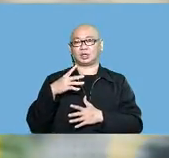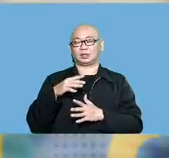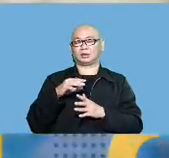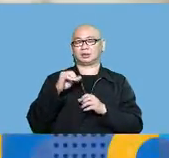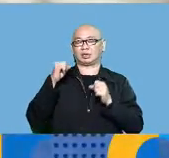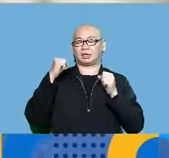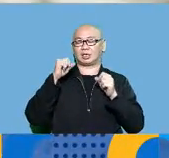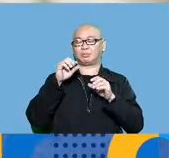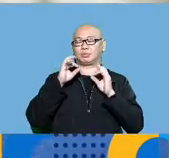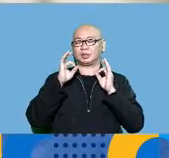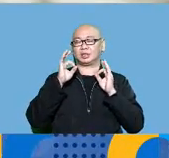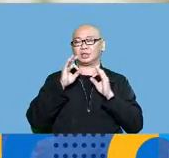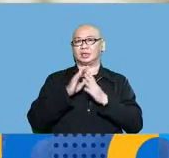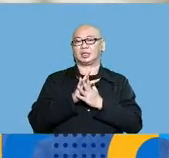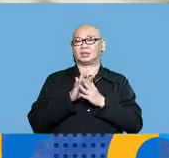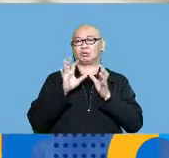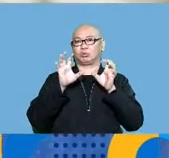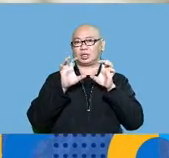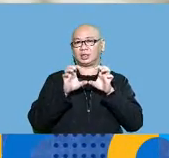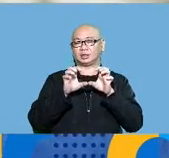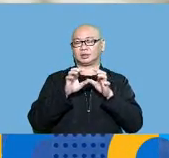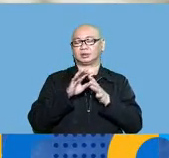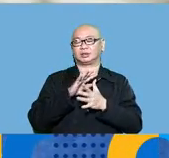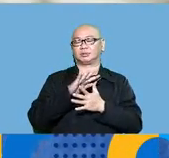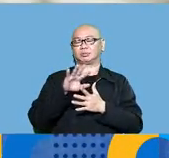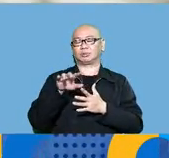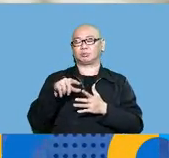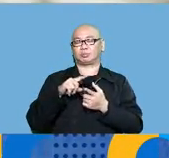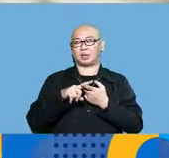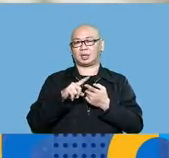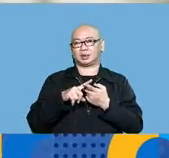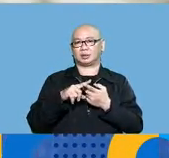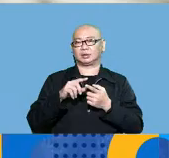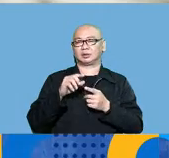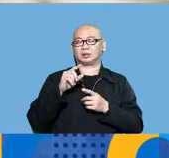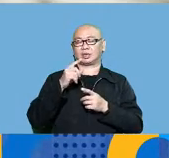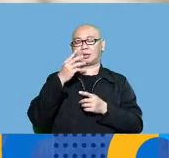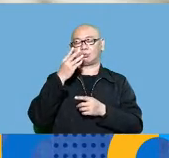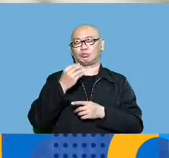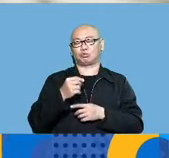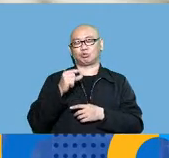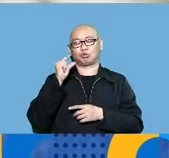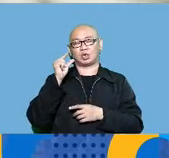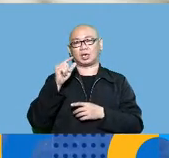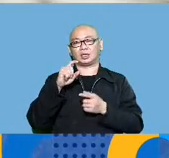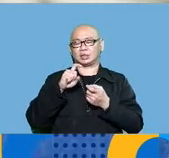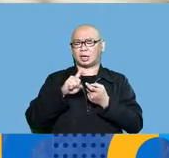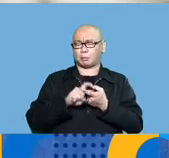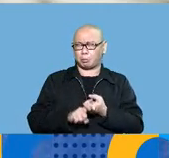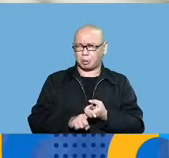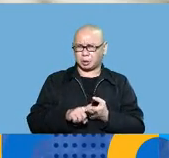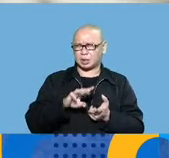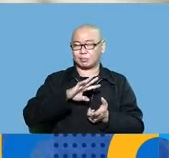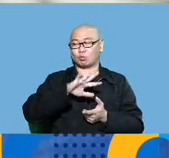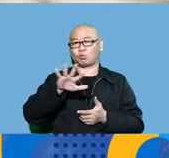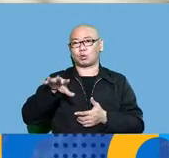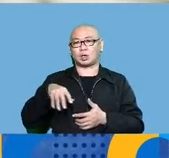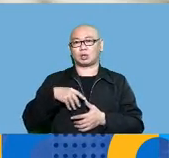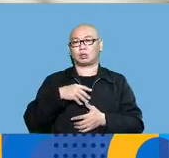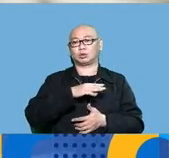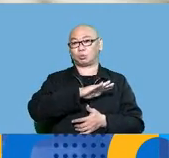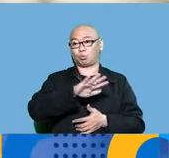kependidikan di lingkungan Universitas Negeri Semarang, teman sejawat, tamu undangan, sahabat, seluruh keluarga dan hadirin